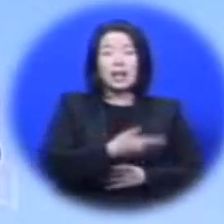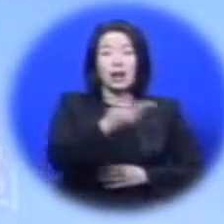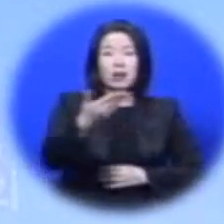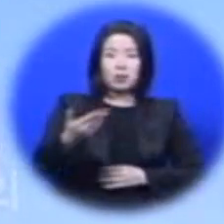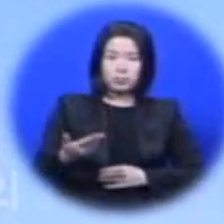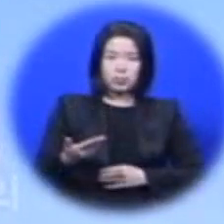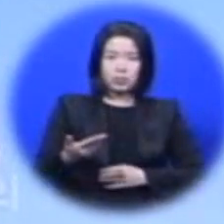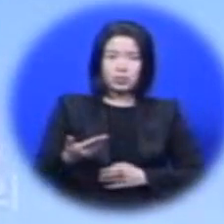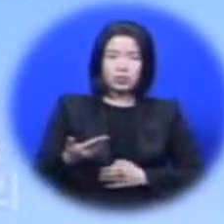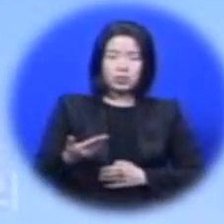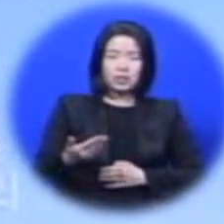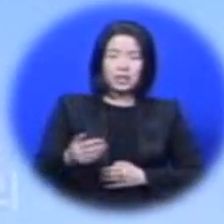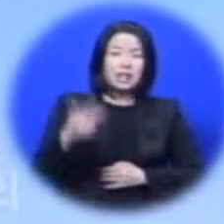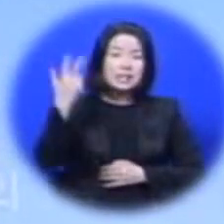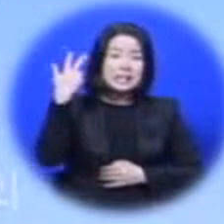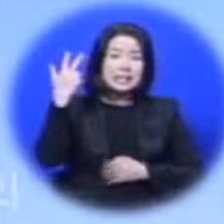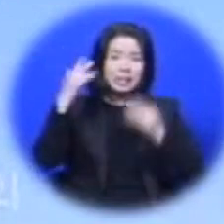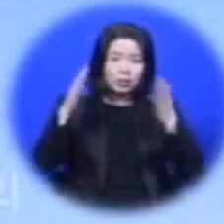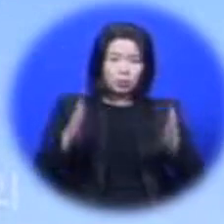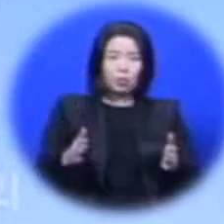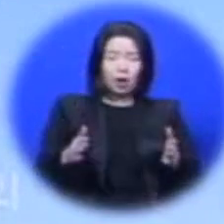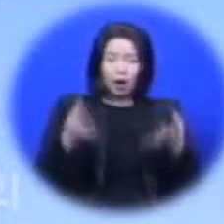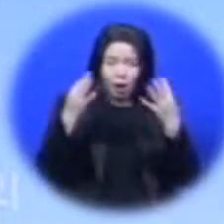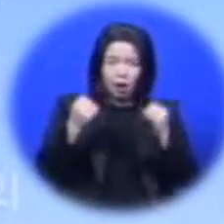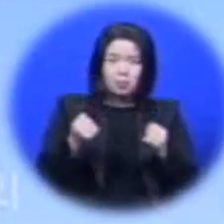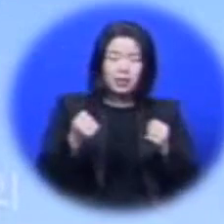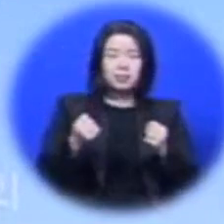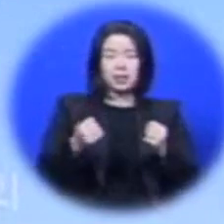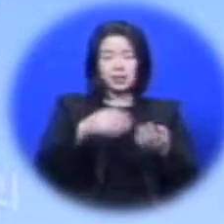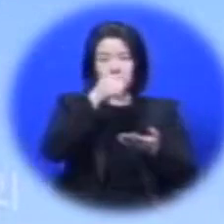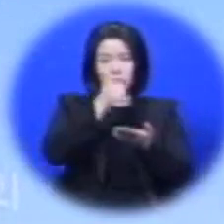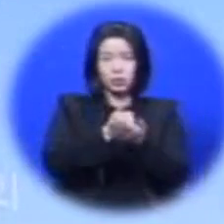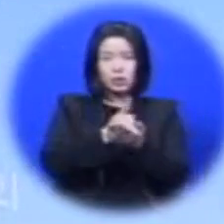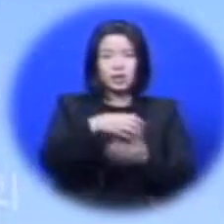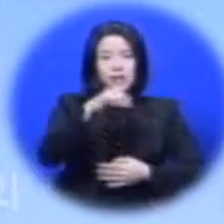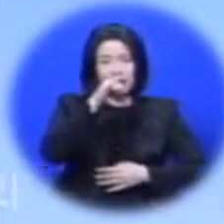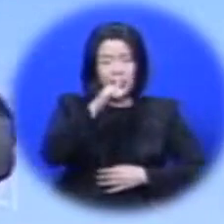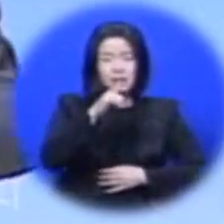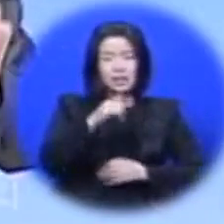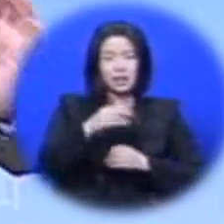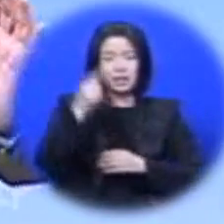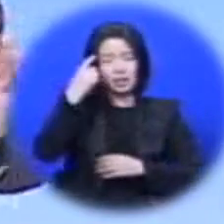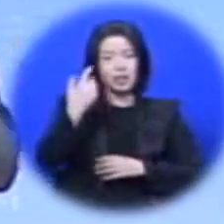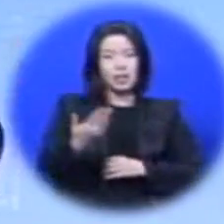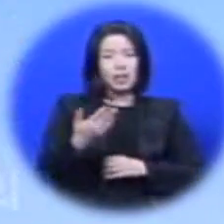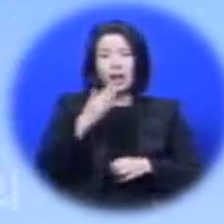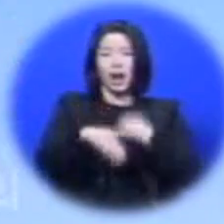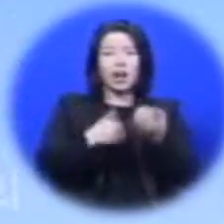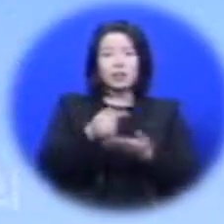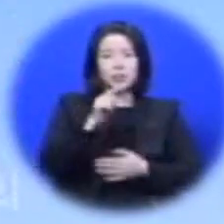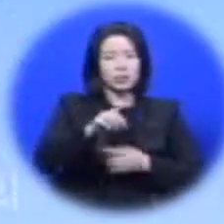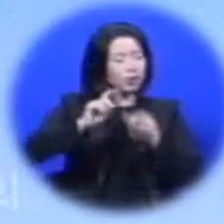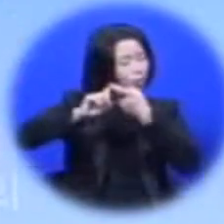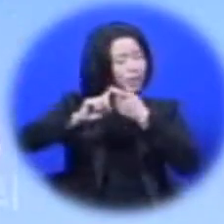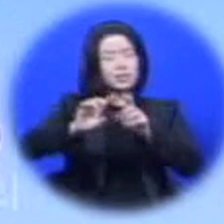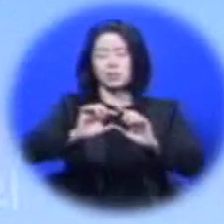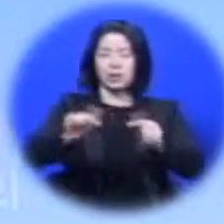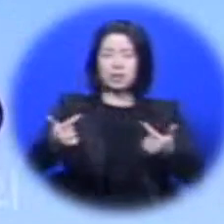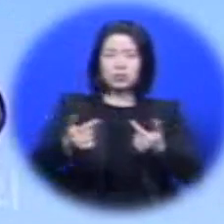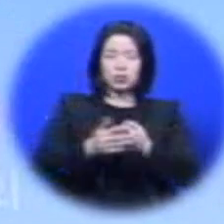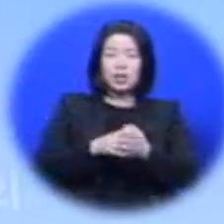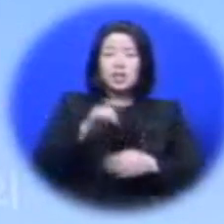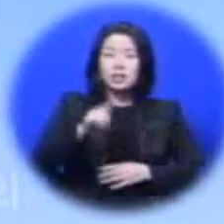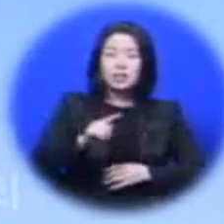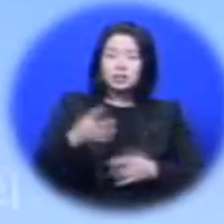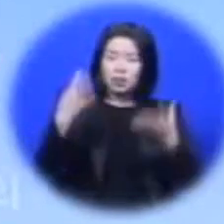여러분은 지난 주간에 얼마나 많은 죄를 지었느냐? 하나님은 그게 관심이 있는 게 아니고